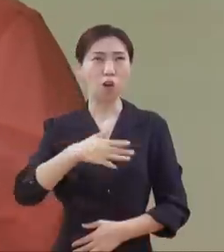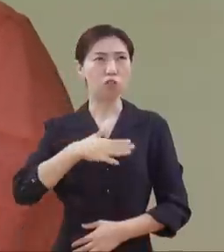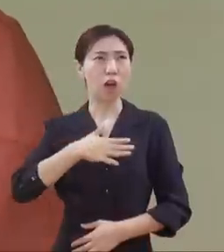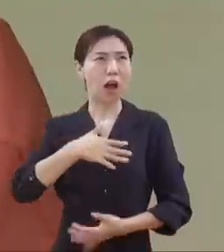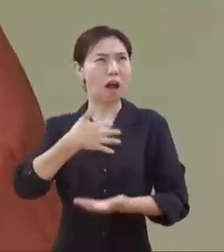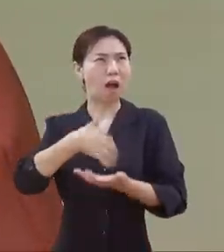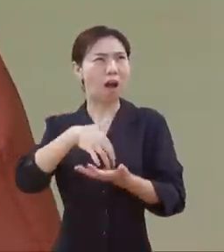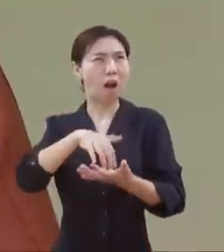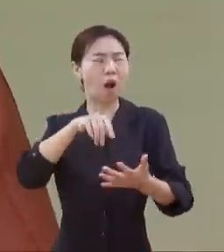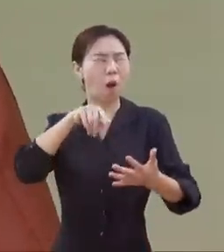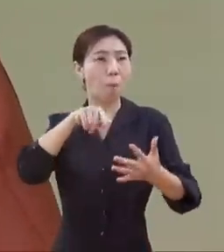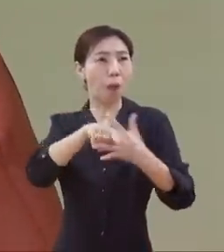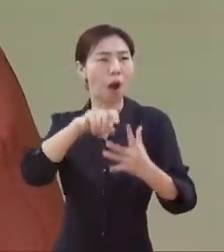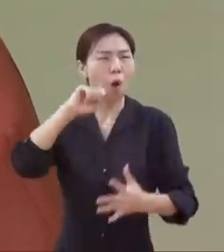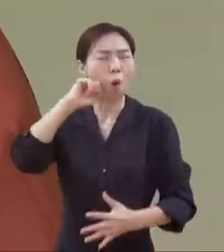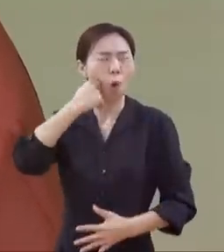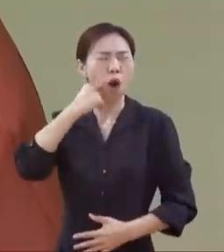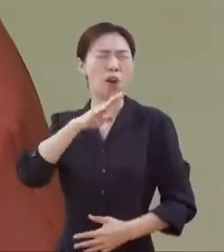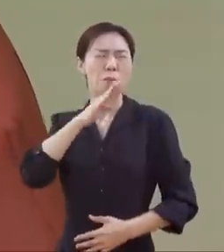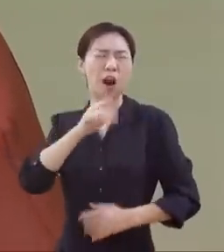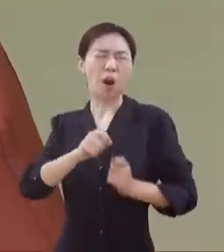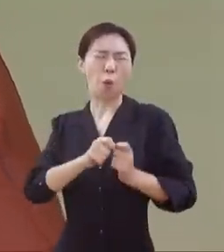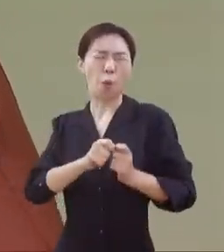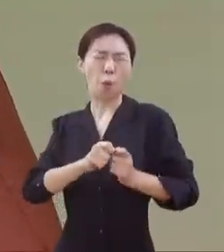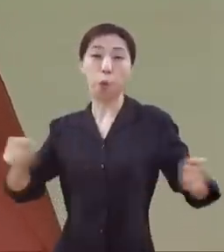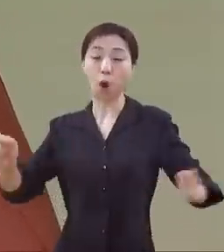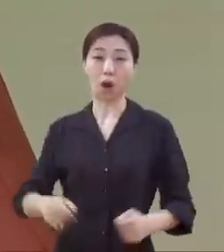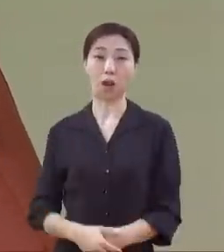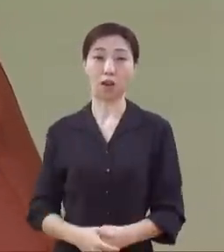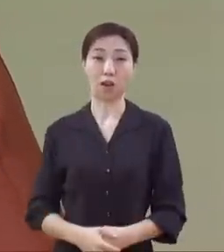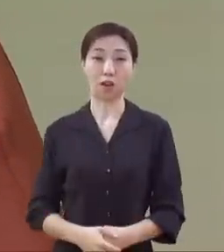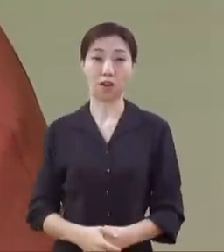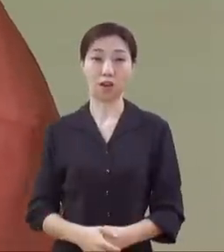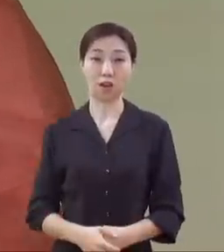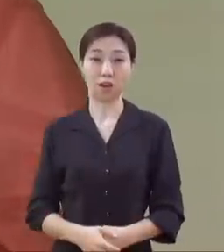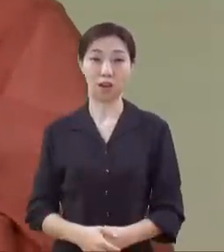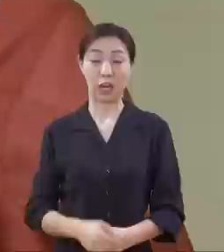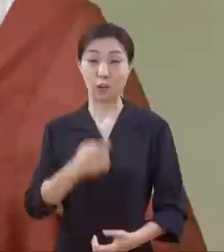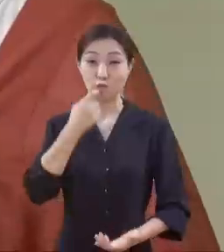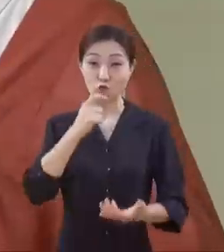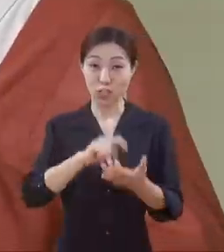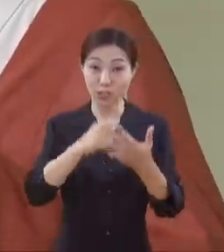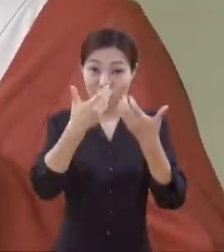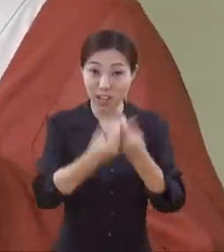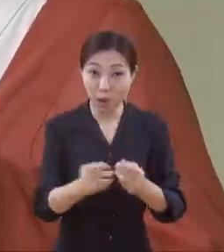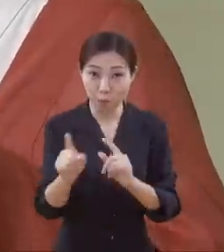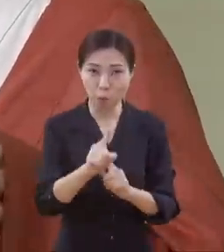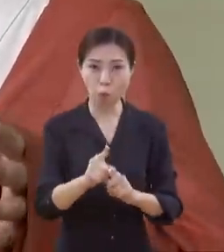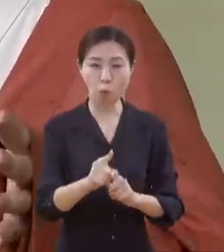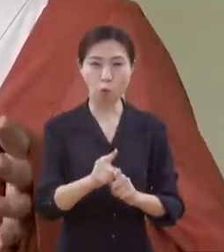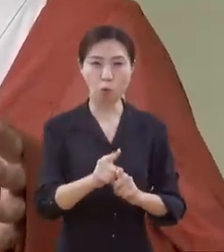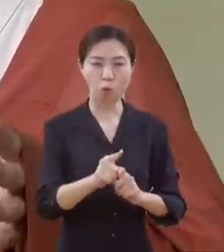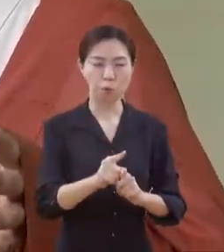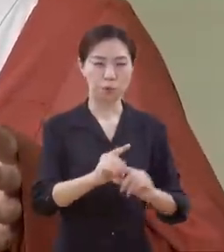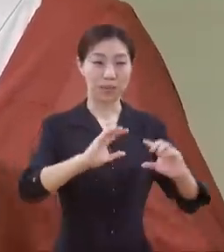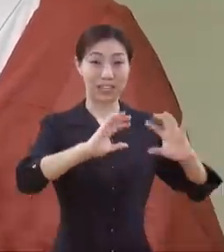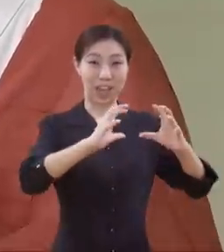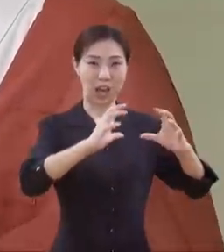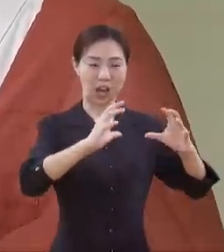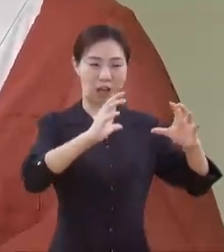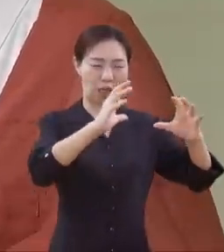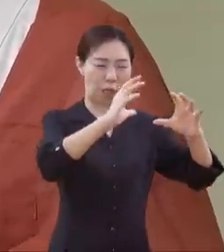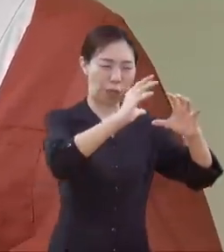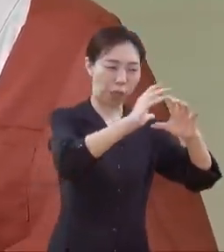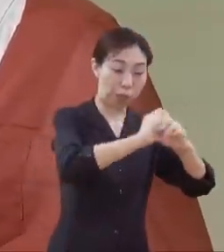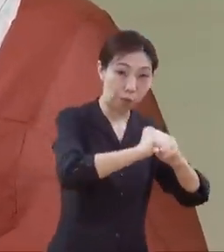비유를 들어서 우주가 한 번 생겼다가 우주가 사라지는 그 시간이